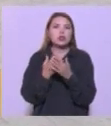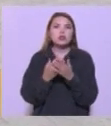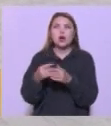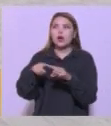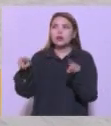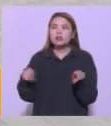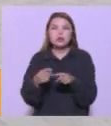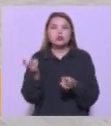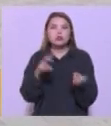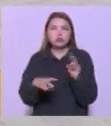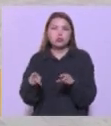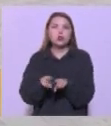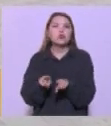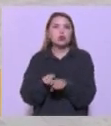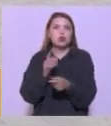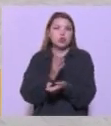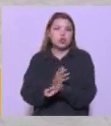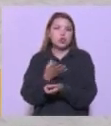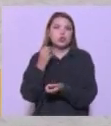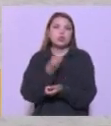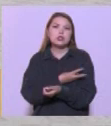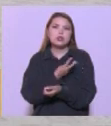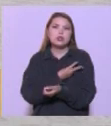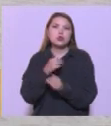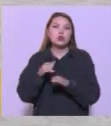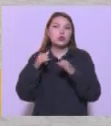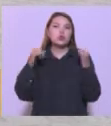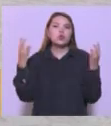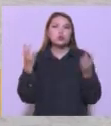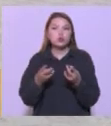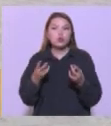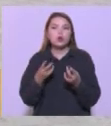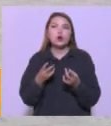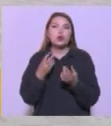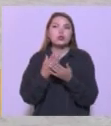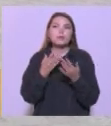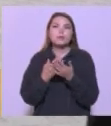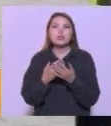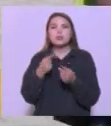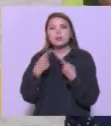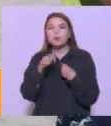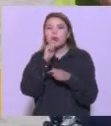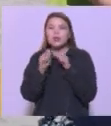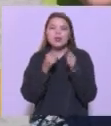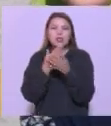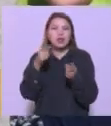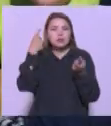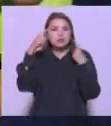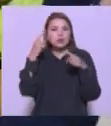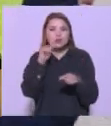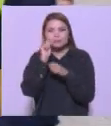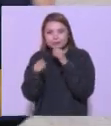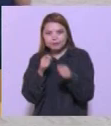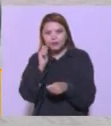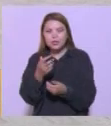ұйымдардың өкілдері қатысып жатыр. Олардың қызығушылығын арттыру үшін біз бірнеше сыйлықтар,